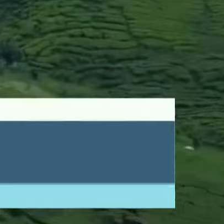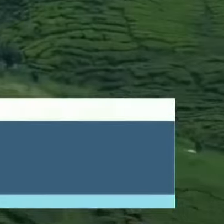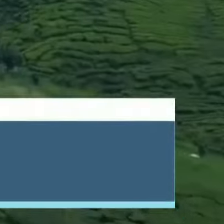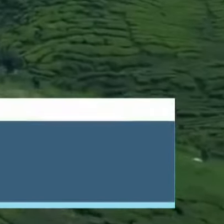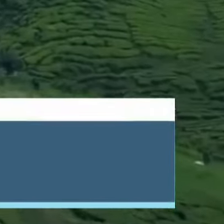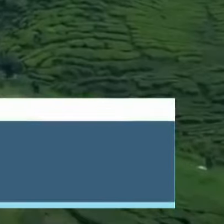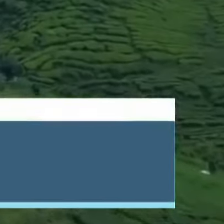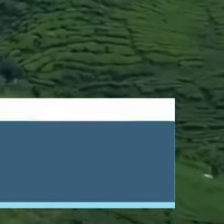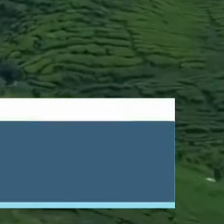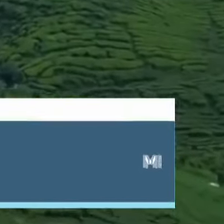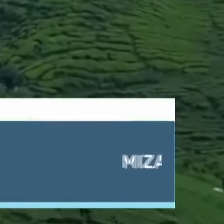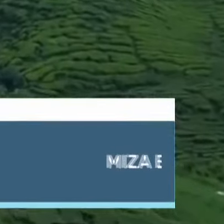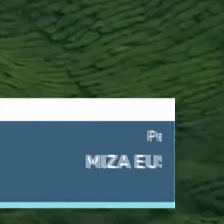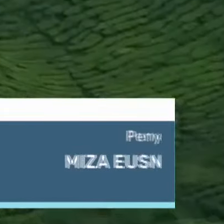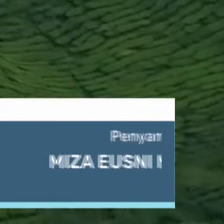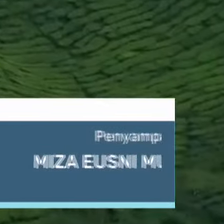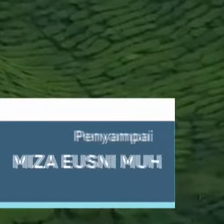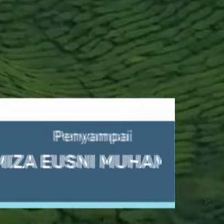Madani